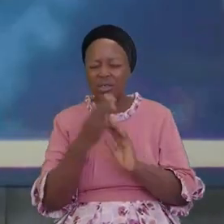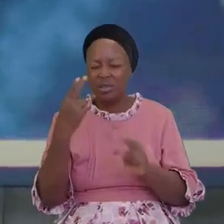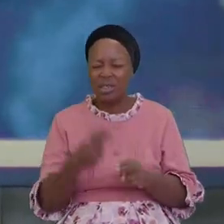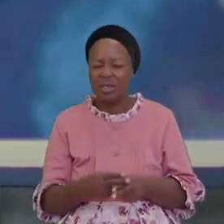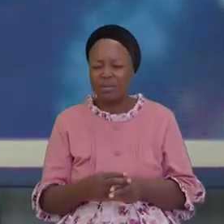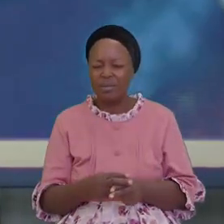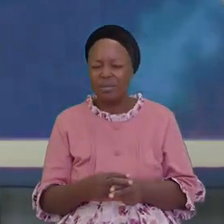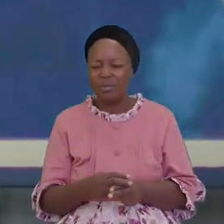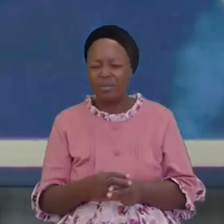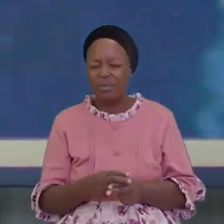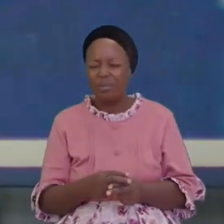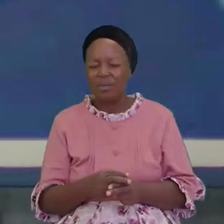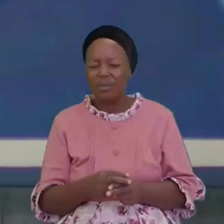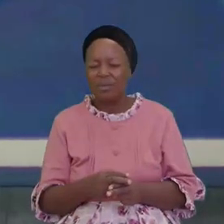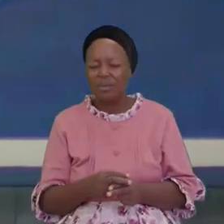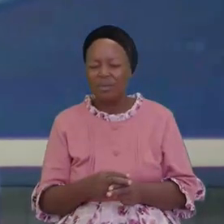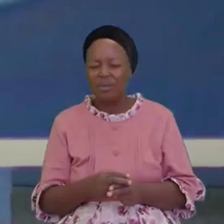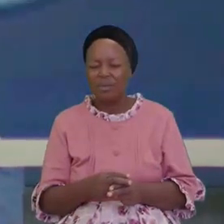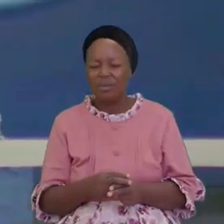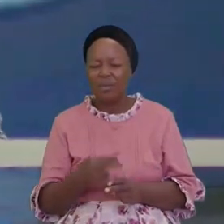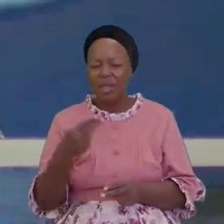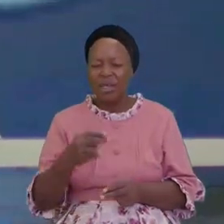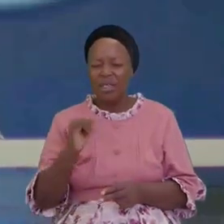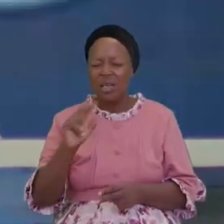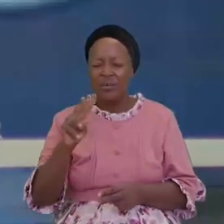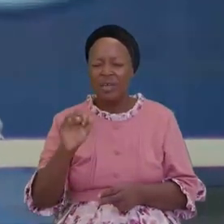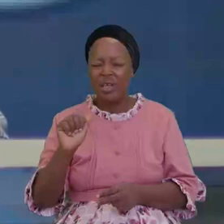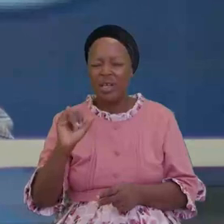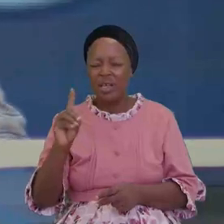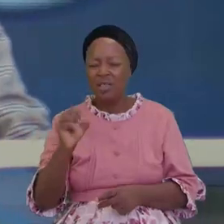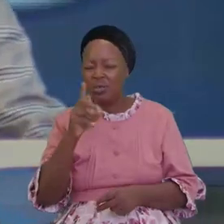Tuberculose, tu es guéri au nom de Jésus.